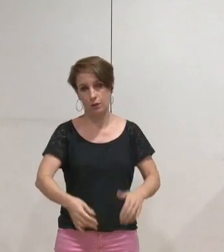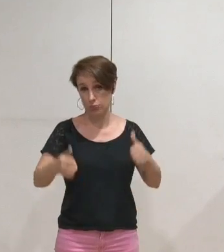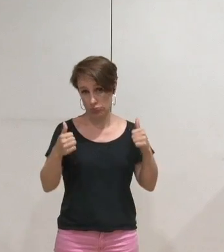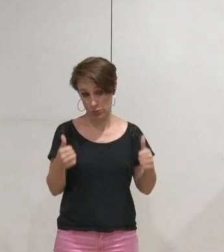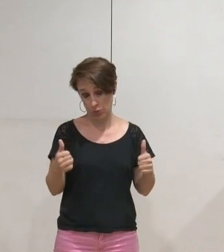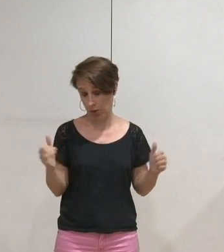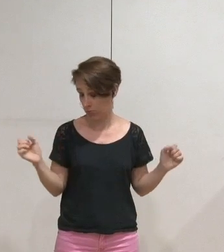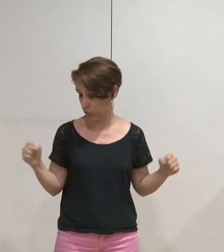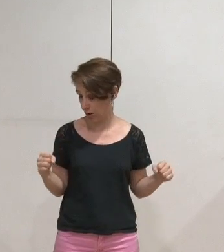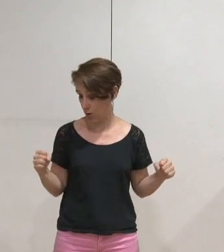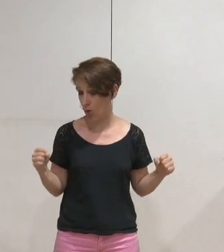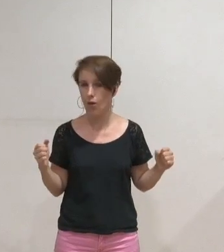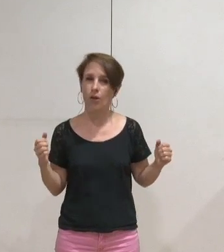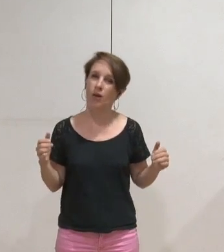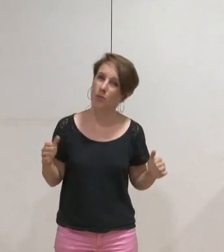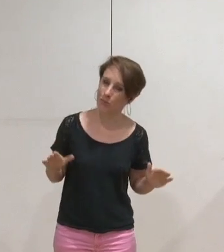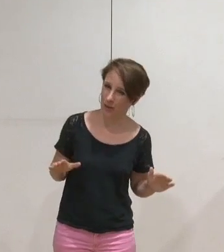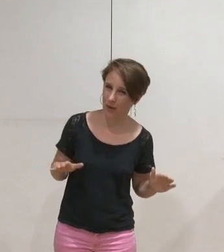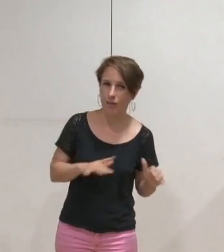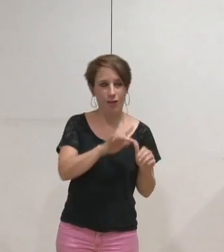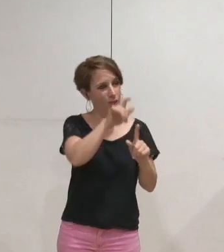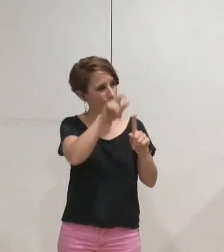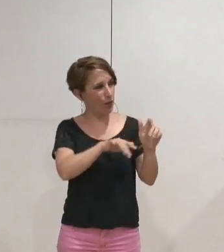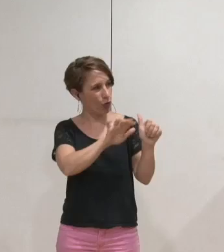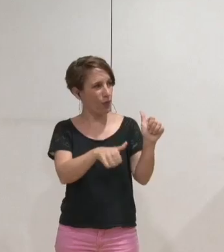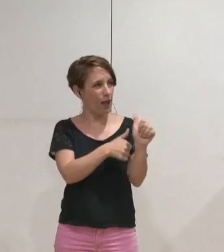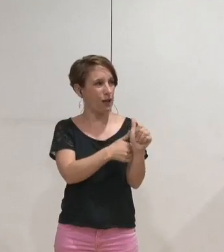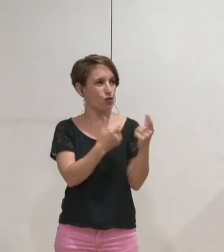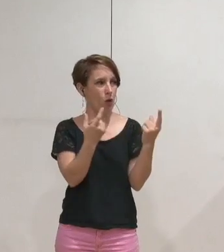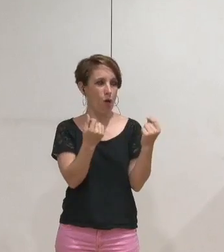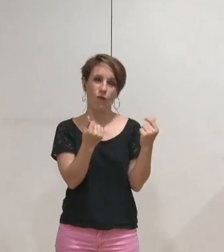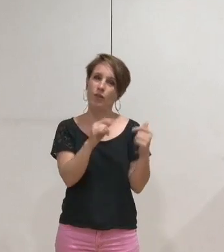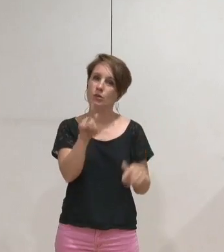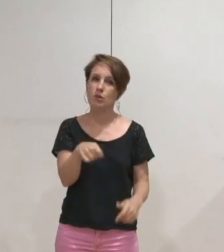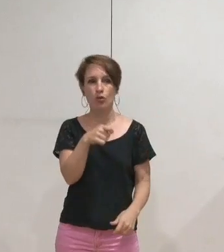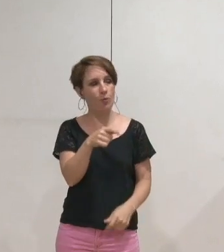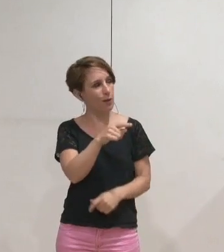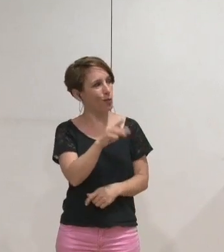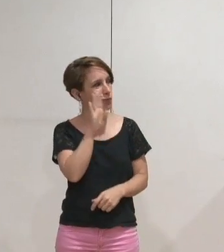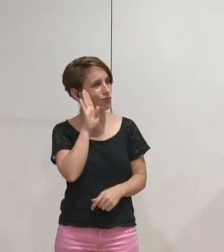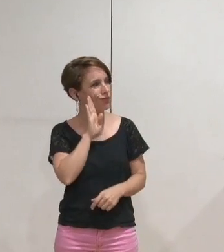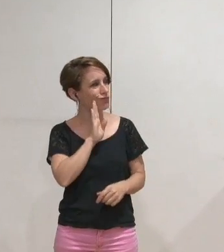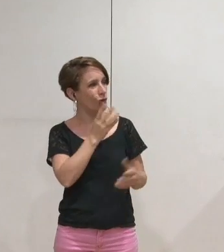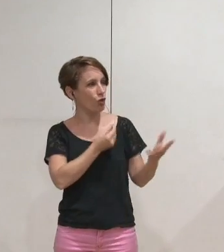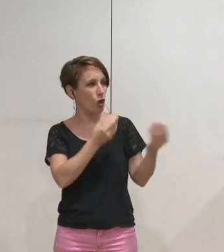attendions nous attendions on l'adjoint aux finances aussi sur un certain nombre d'analyses